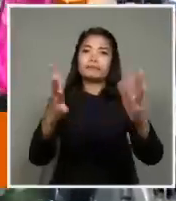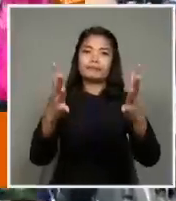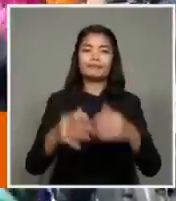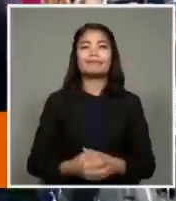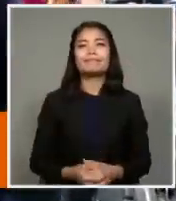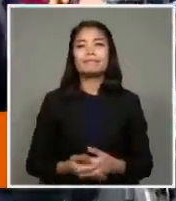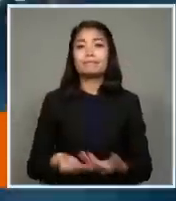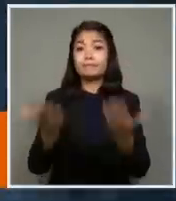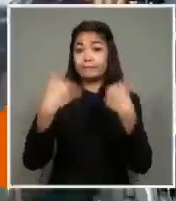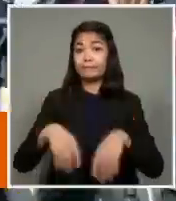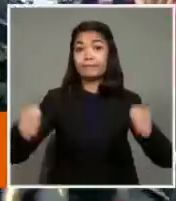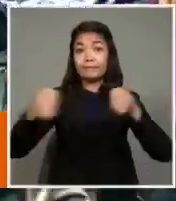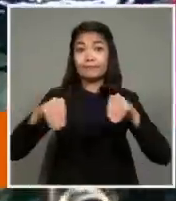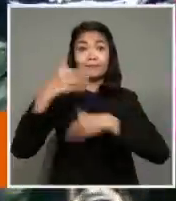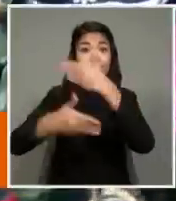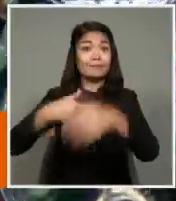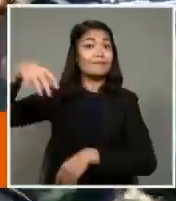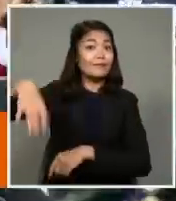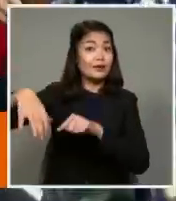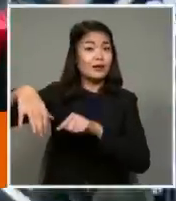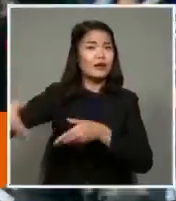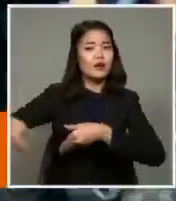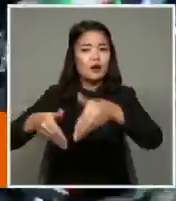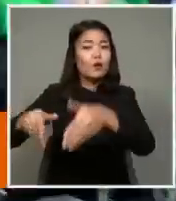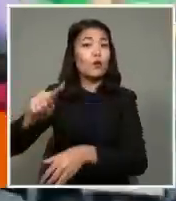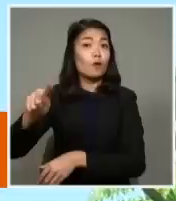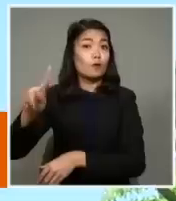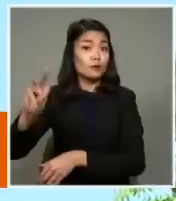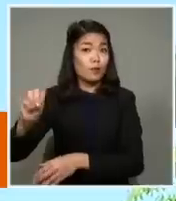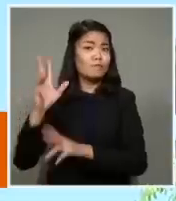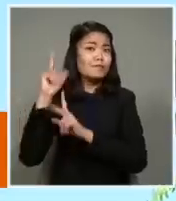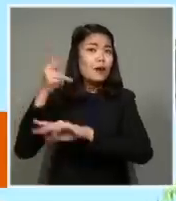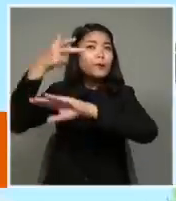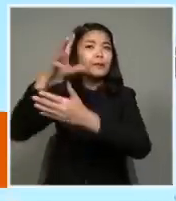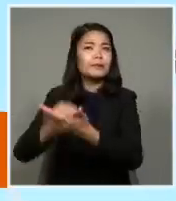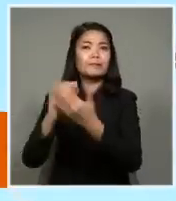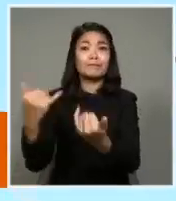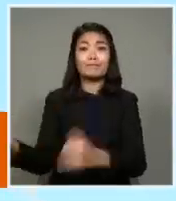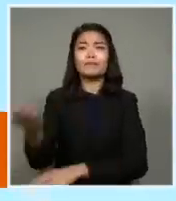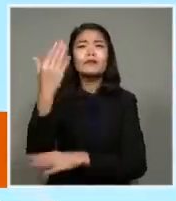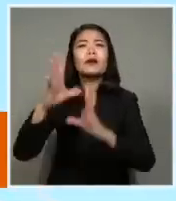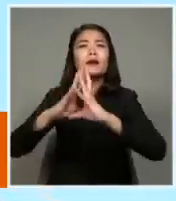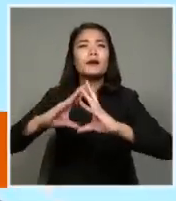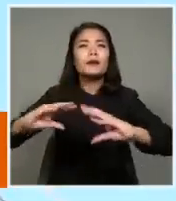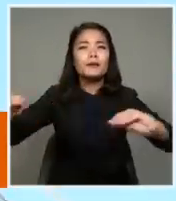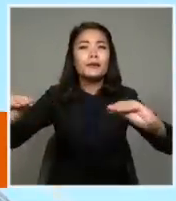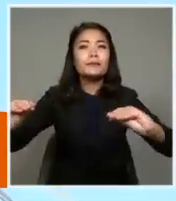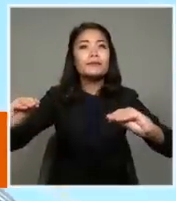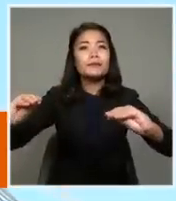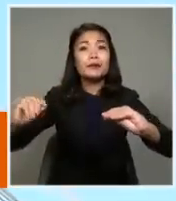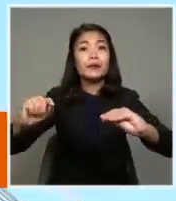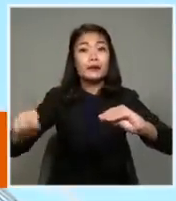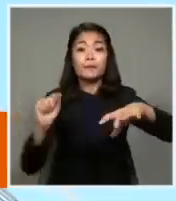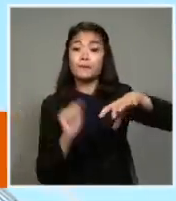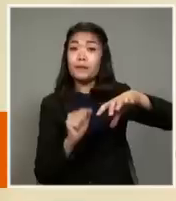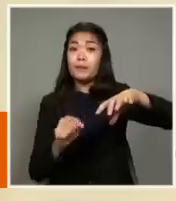อีกหนึ่งตลาดในย่านใกล้กันกับบ้านหม้อก็คือคลองถมที่ทีมข่าวลงพื้นที่ไปสำรวจเมื่อช่วงเช้าที่ผ่านมาก็ซบเซาเช่นกันแม้ภายในตัวอ